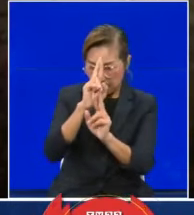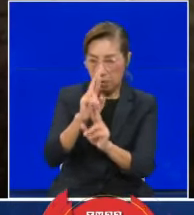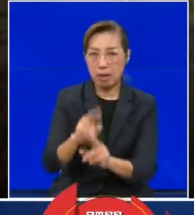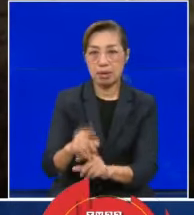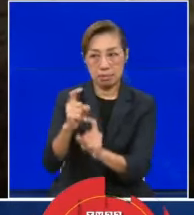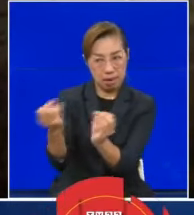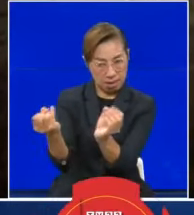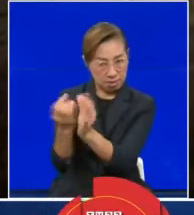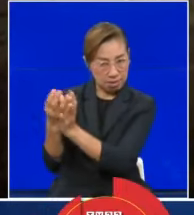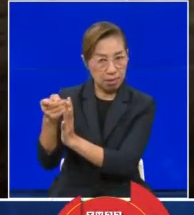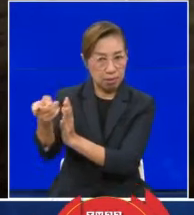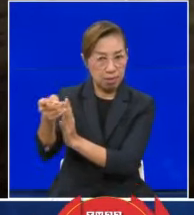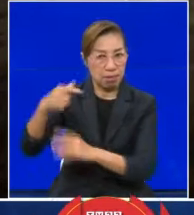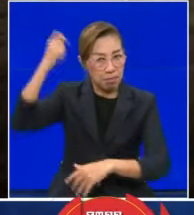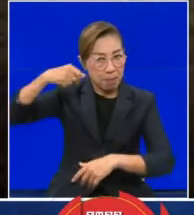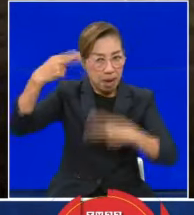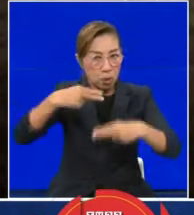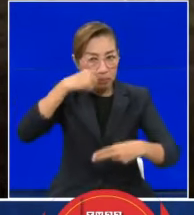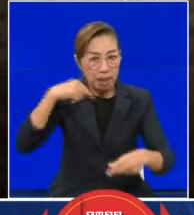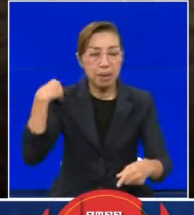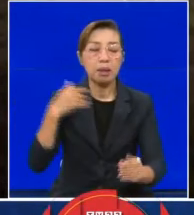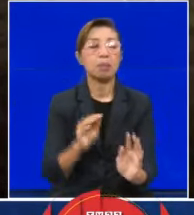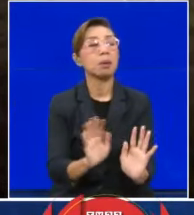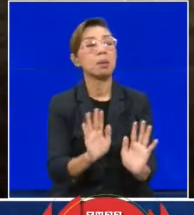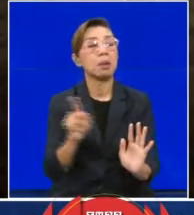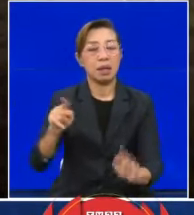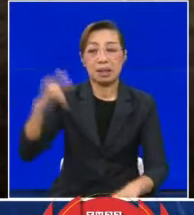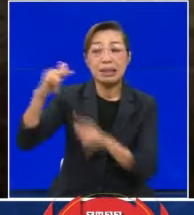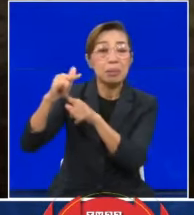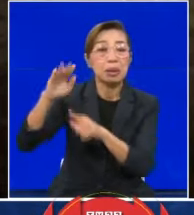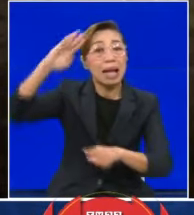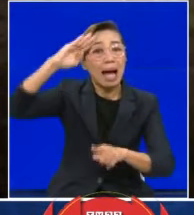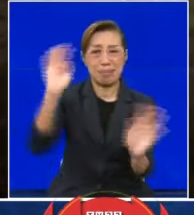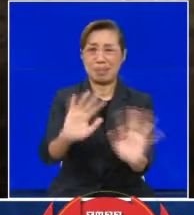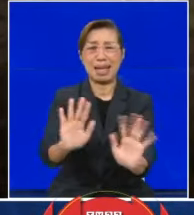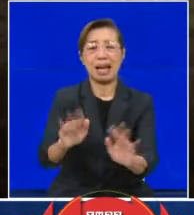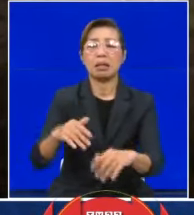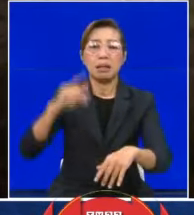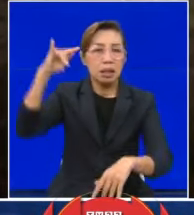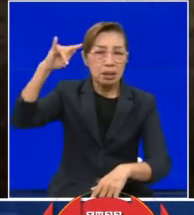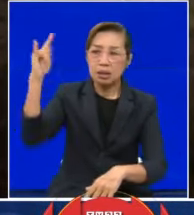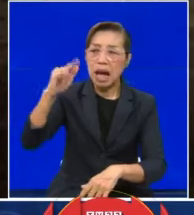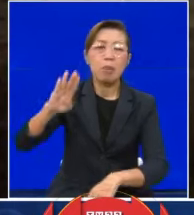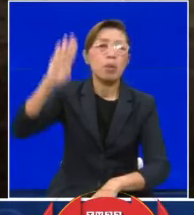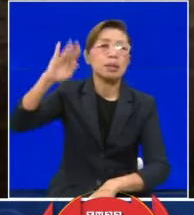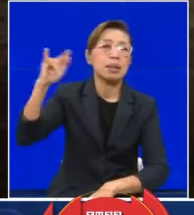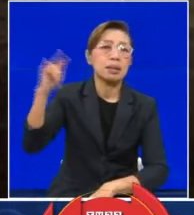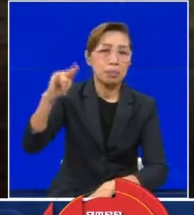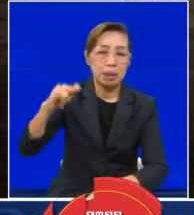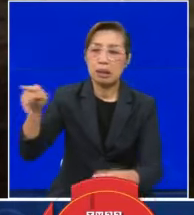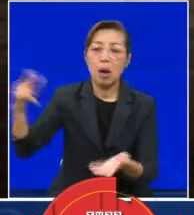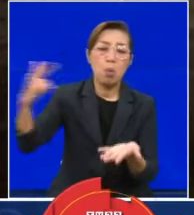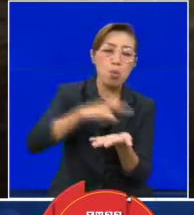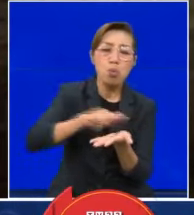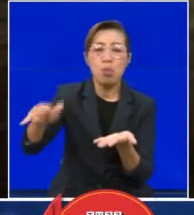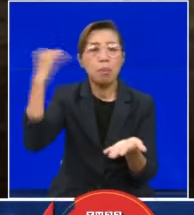าไม่มีเพราะว่าเครื่องที่มาจอดเนี่ยเป็นเครื่องบินพลเรือนไม่ใช่เครื่องบินทหารปกติก็เข้าออกประเทศไทยอยู่แล้ว